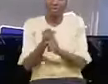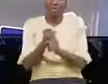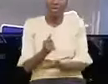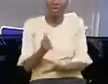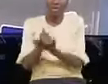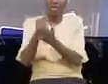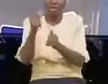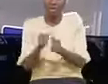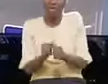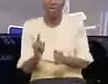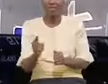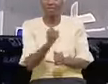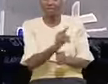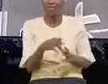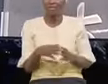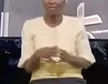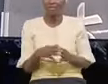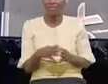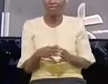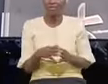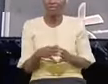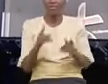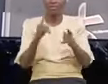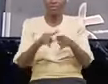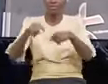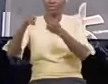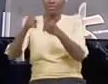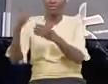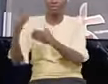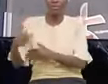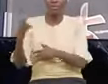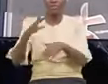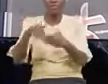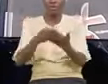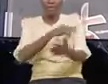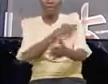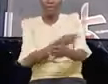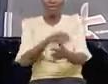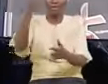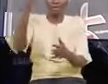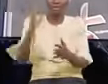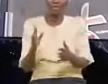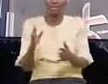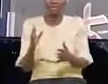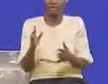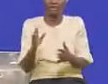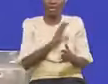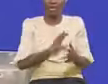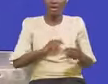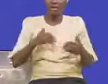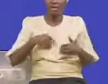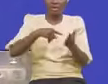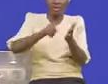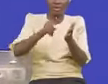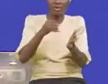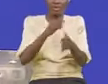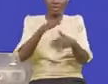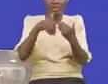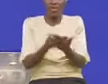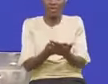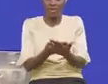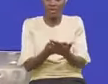anaya jia mesamala tentui le mau nsekato nkuma Kristo khafu akata.